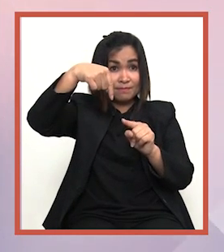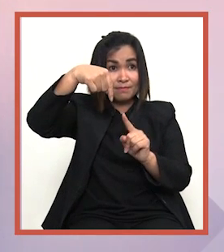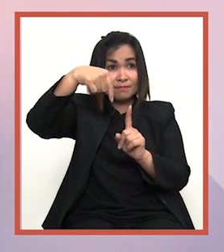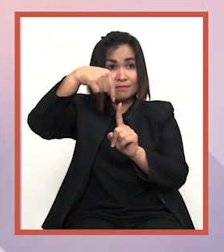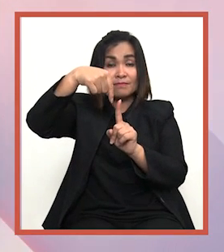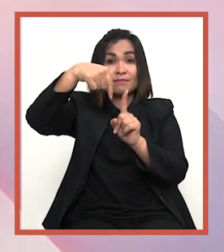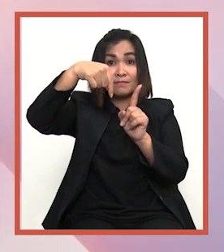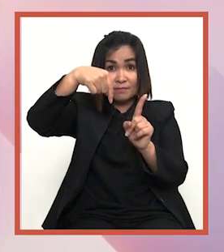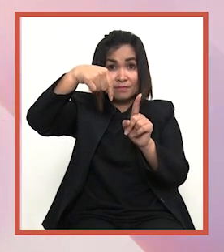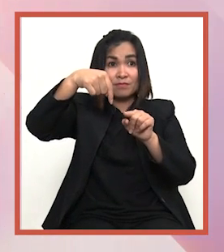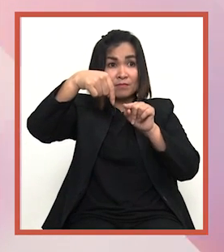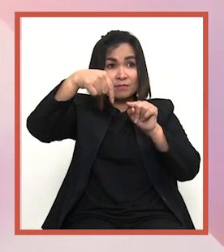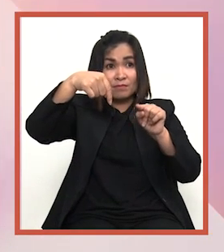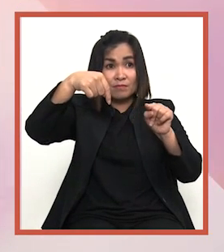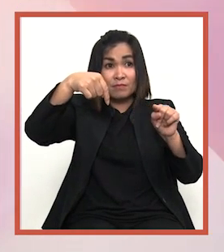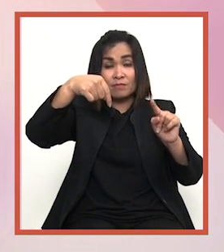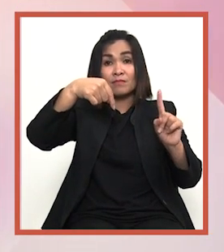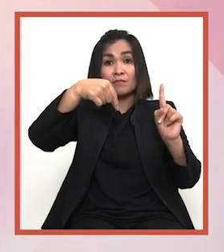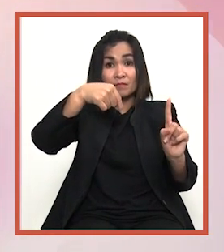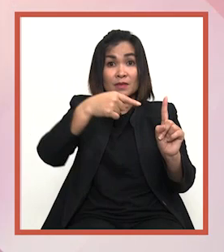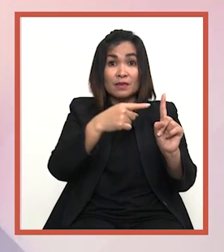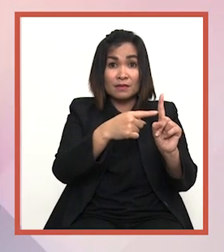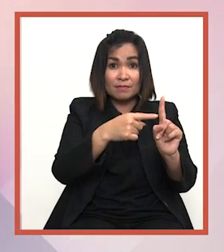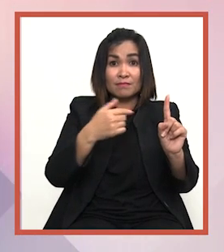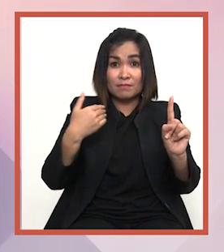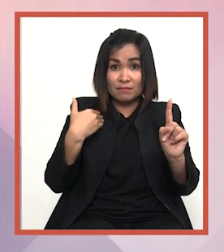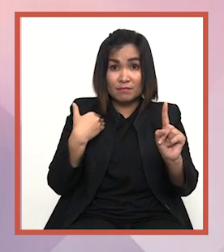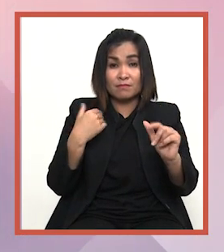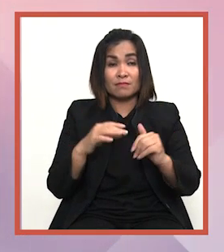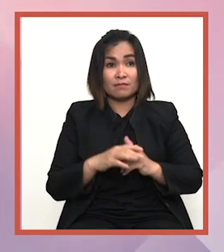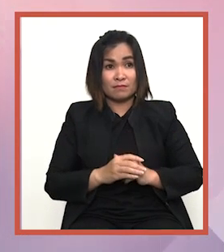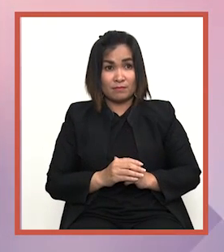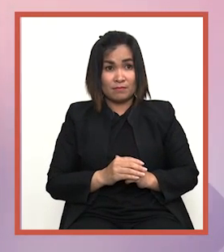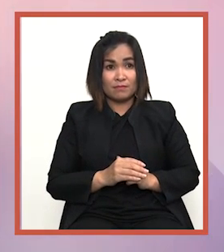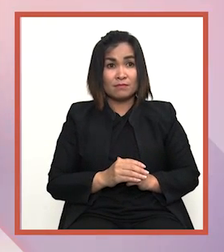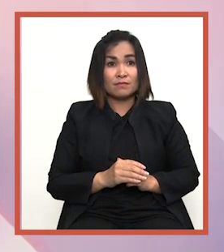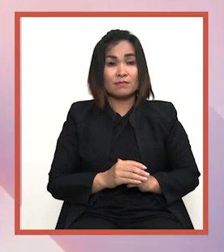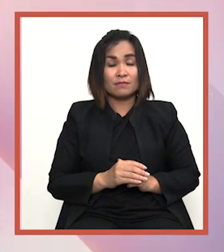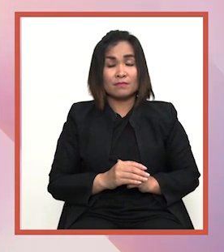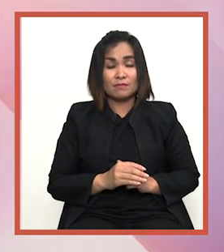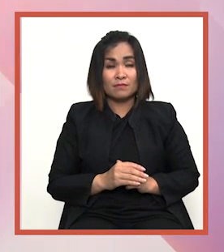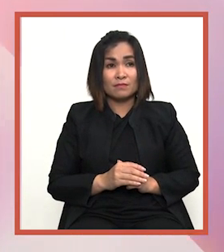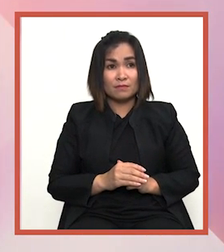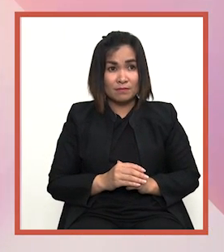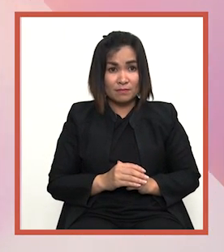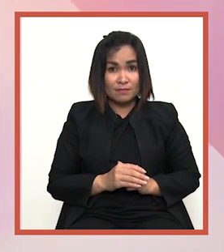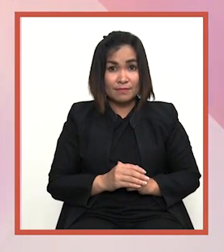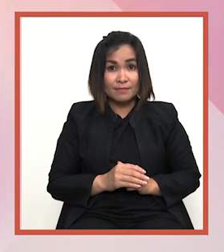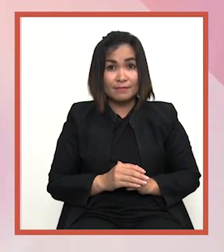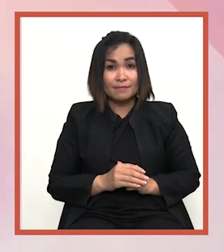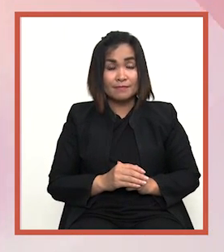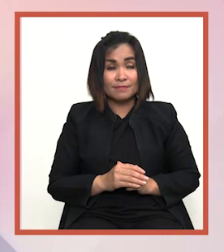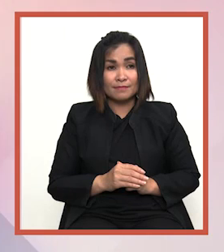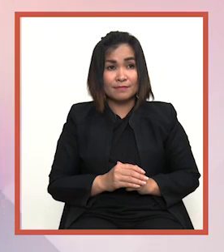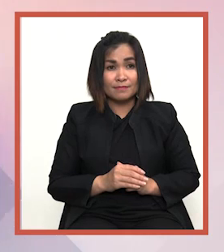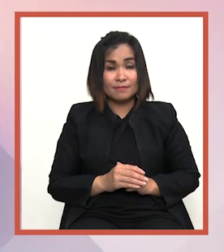กรอบที่เป็นเส้นยาวๆนะครับนะตัดด้วยจุดนะครับนะเป็นกล่องนะครับอุปกรณ์นะครับอยู่ภายนอกนะครับแล้วก็ภ